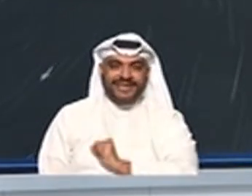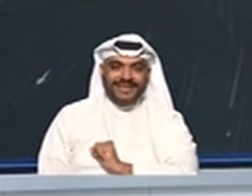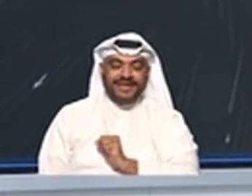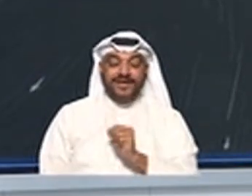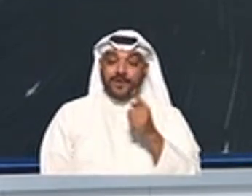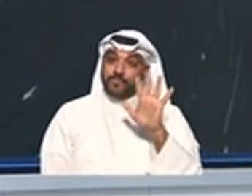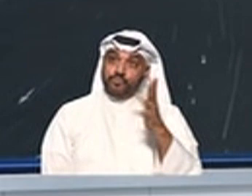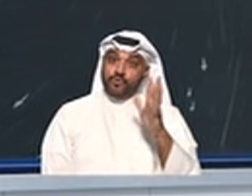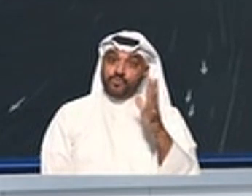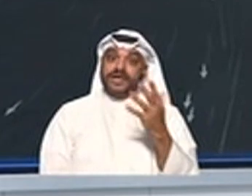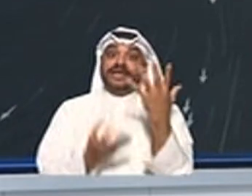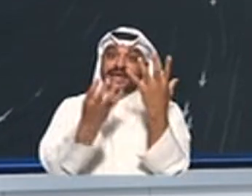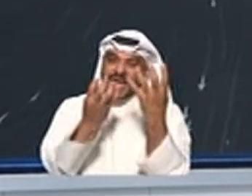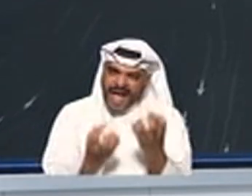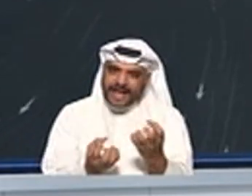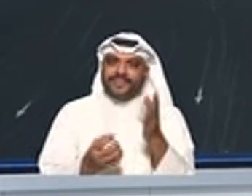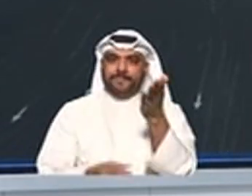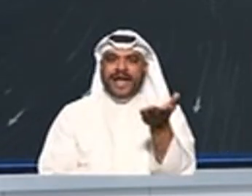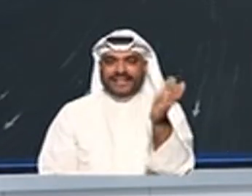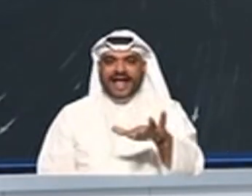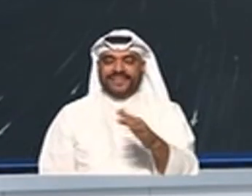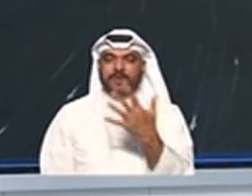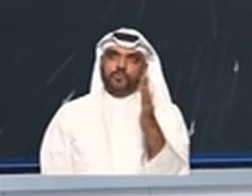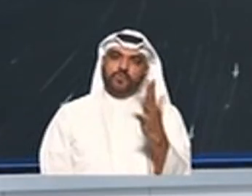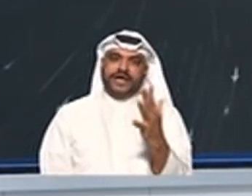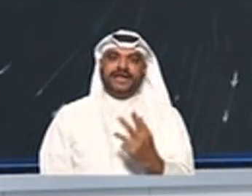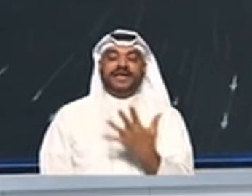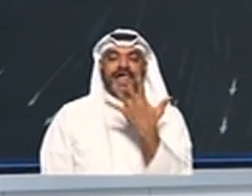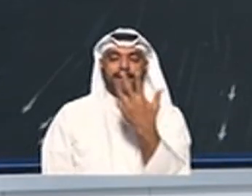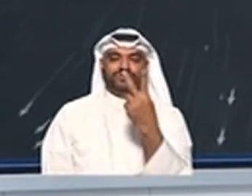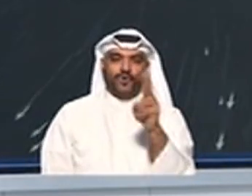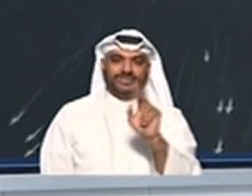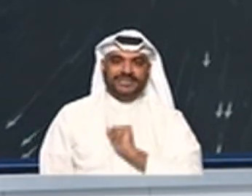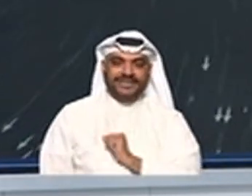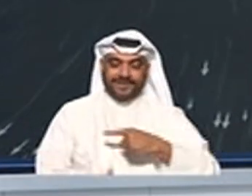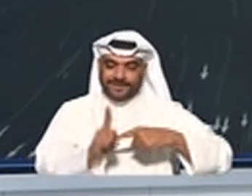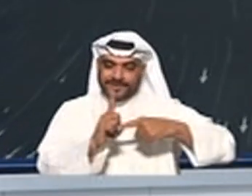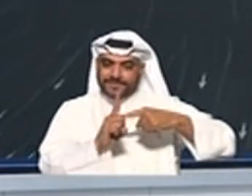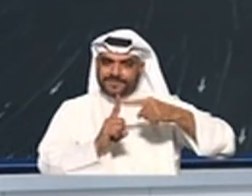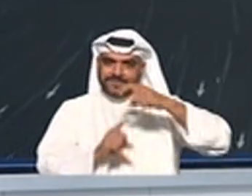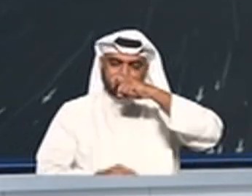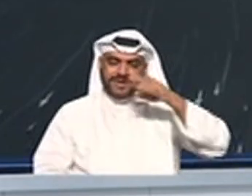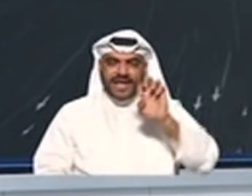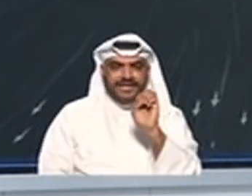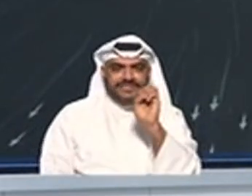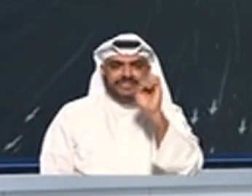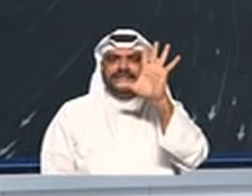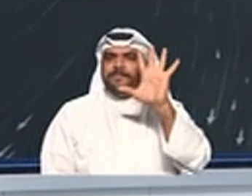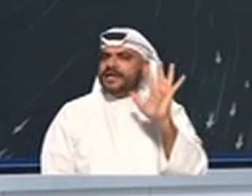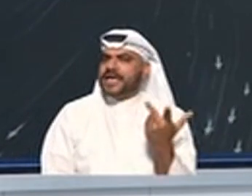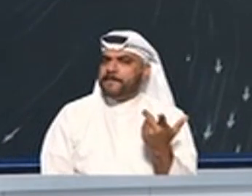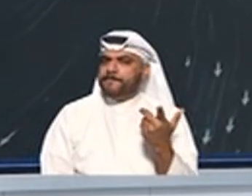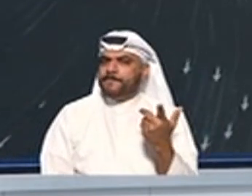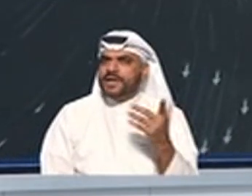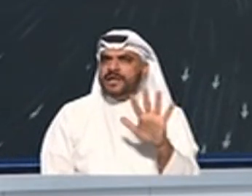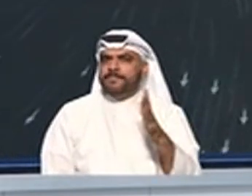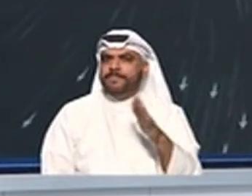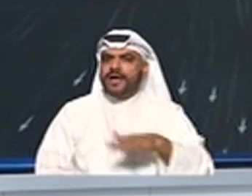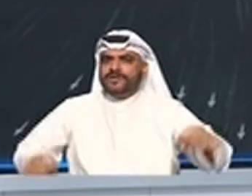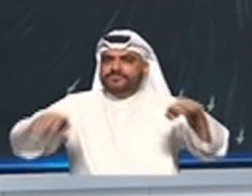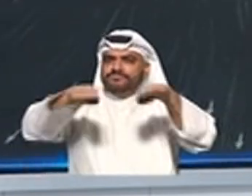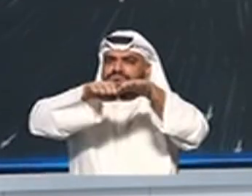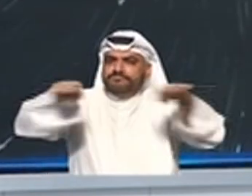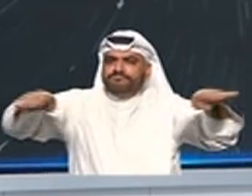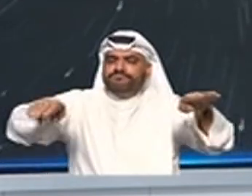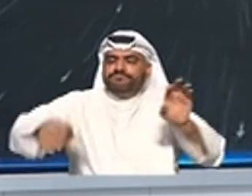والإحساس قد يكون أقل من ذلك، لكن الاعتدال الحقيقي في درجات الحرارة خلال فترة النهار ما راح يكون إلا بعد تساوي الليل والنهار